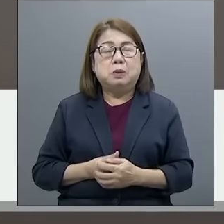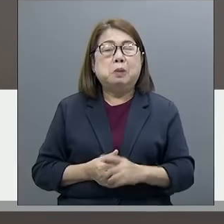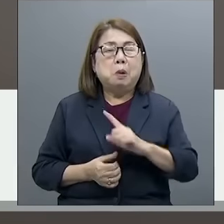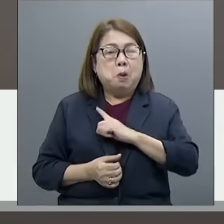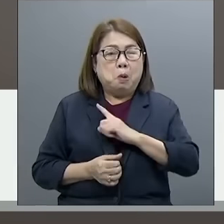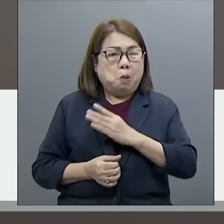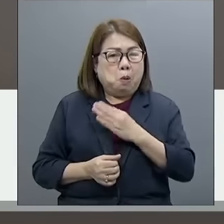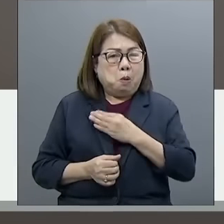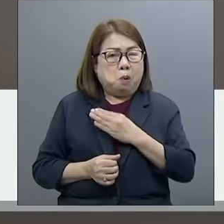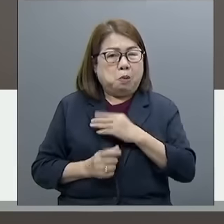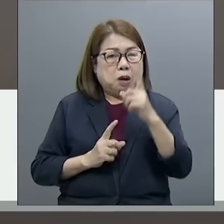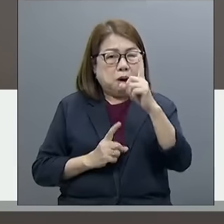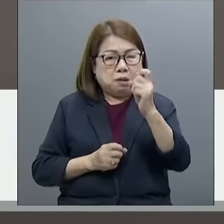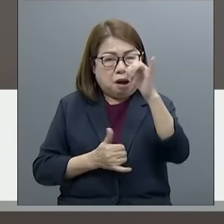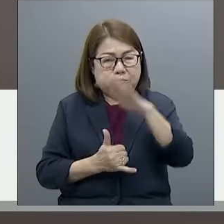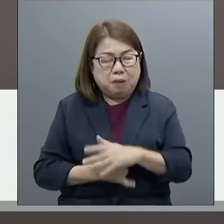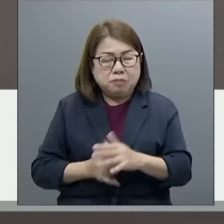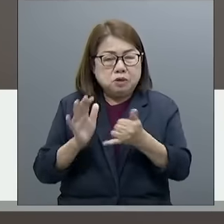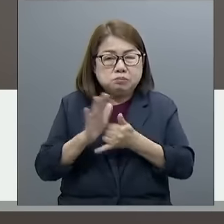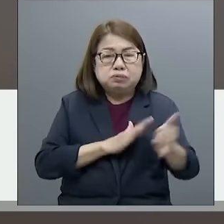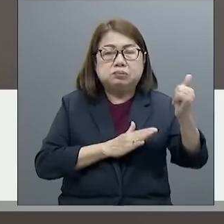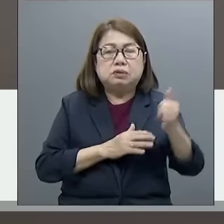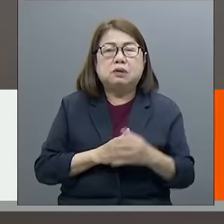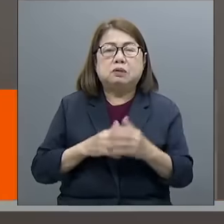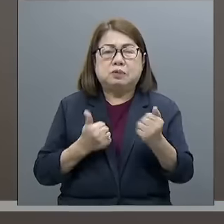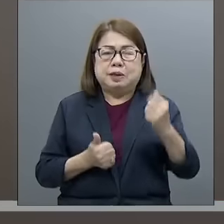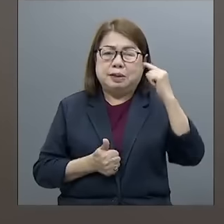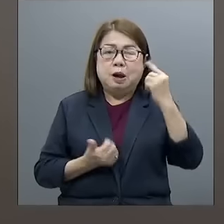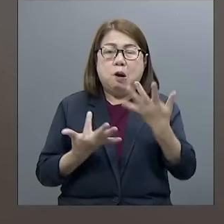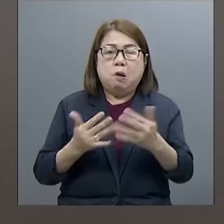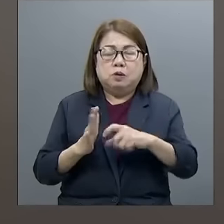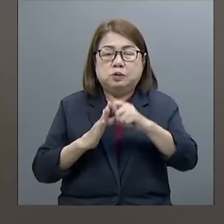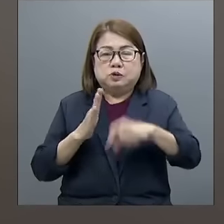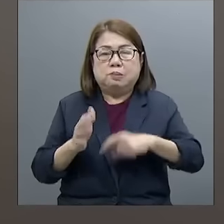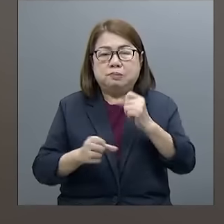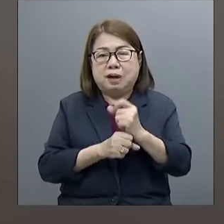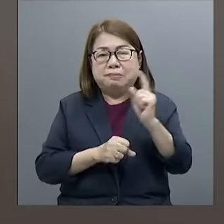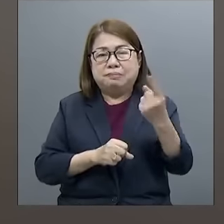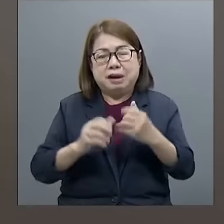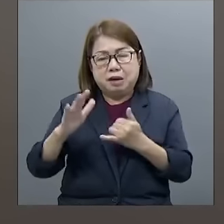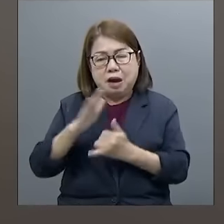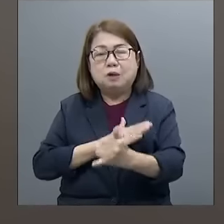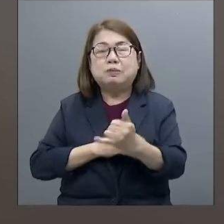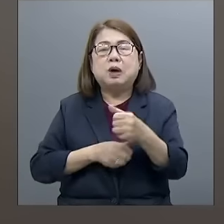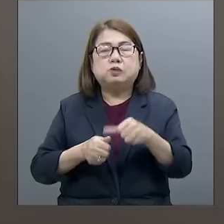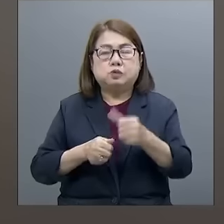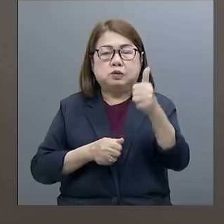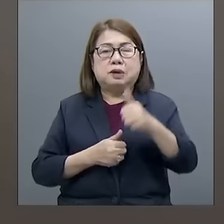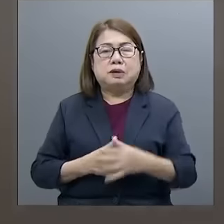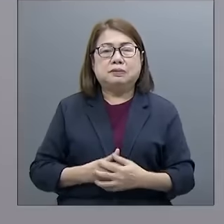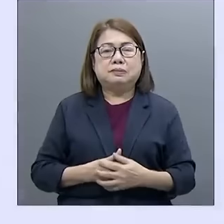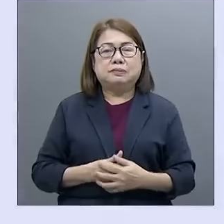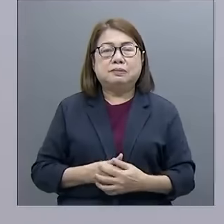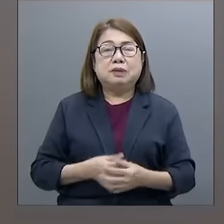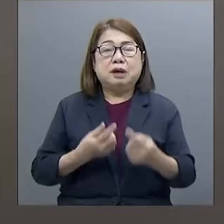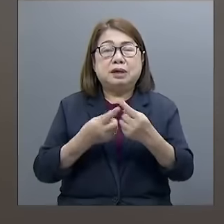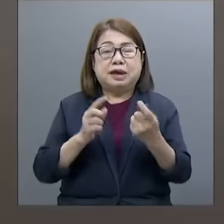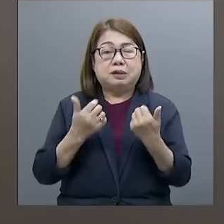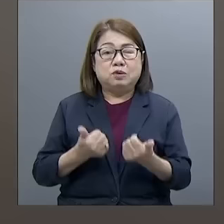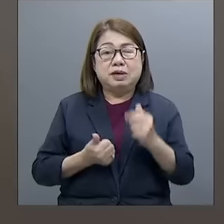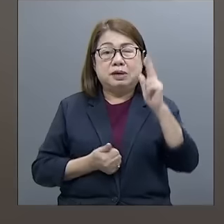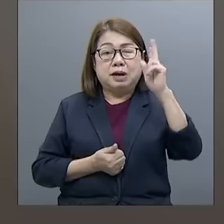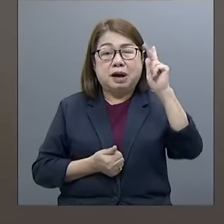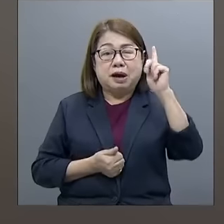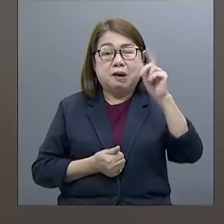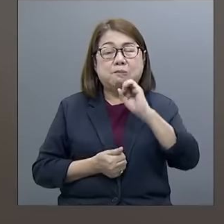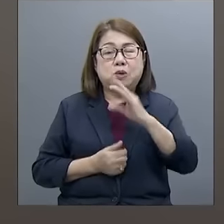าอยู่นอกบ้านเท่านั้นค่ะวันนี้เตรียมที่จะทำการซ่อมแซมเพื่อกลับเข้าไปอยู่อาศัยในบ้านตามเดิมขณะที่ล่าสุดมีรายงาน